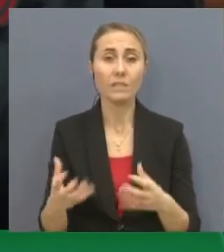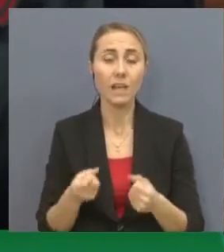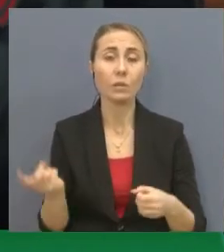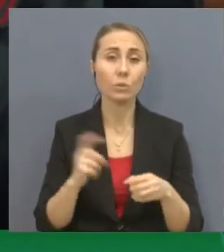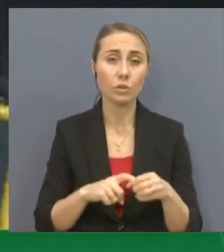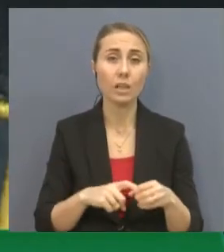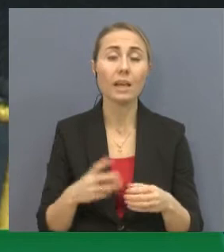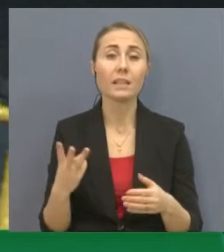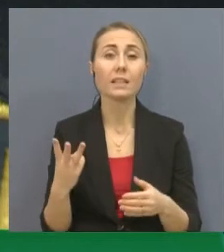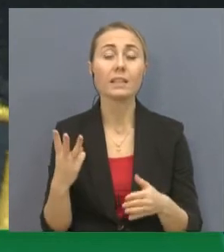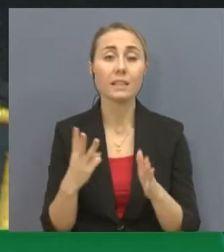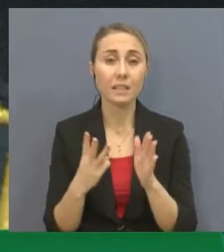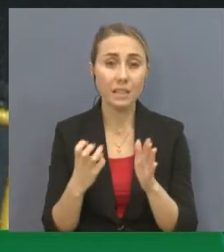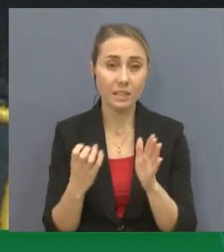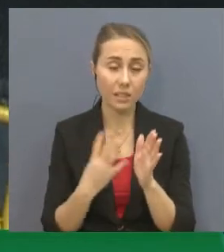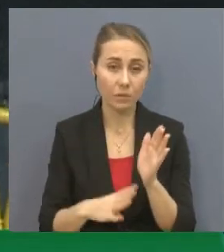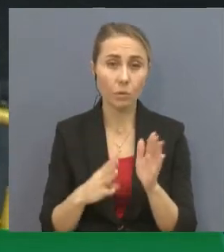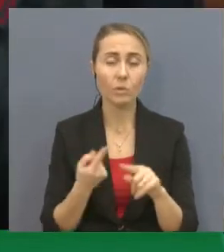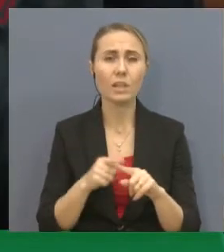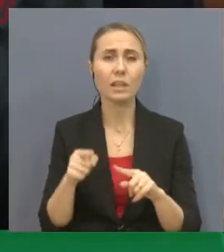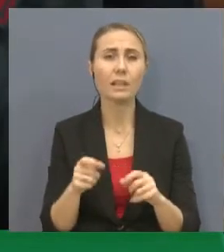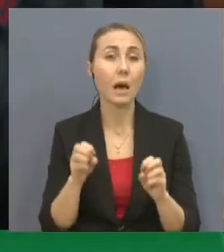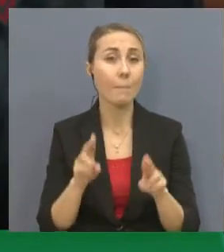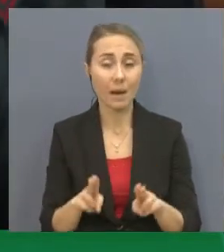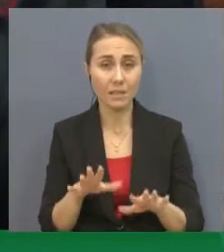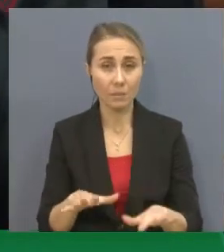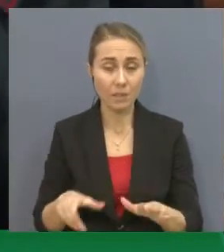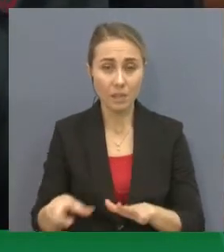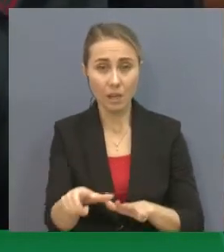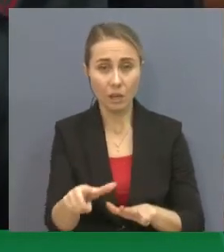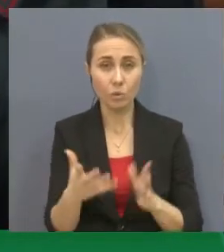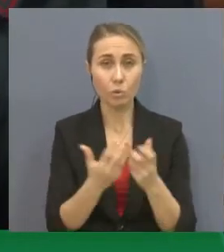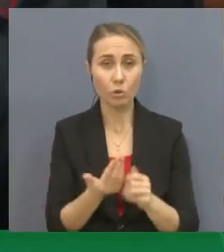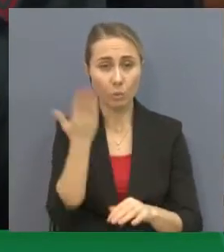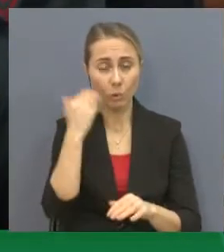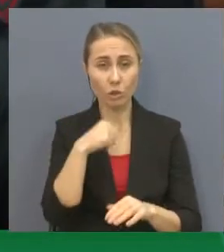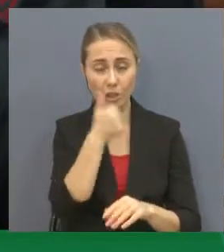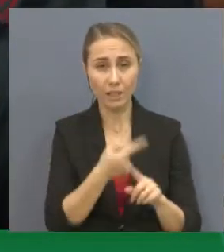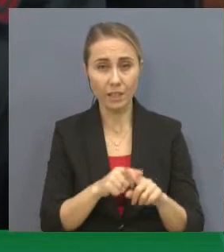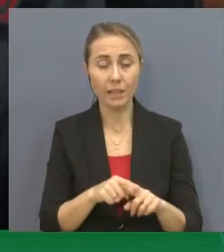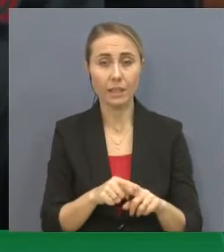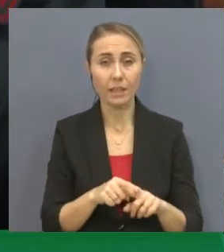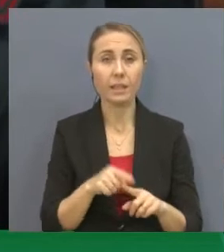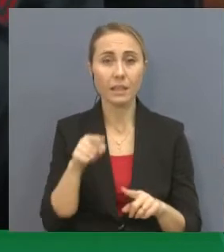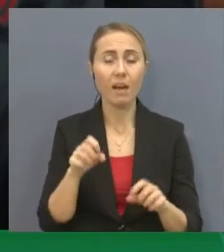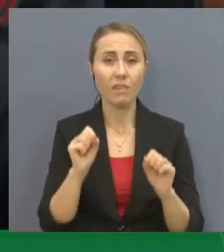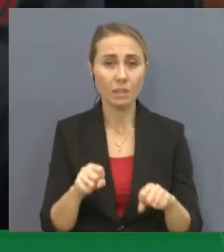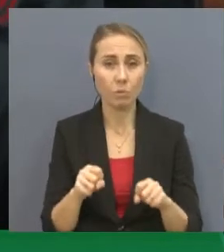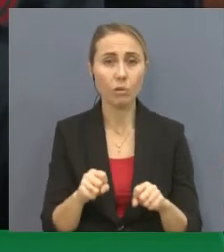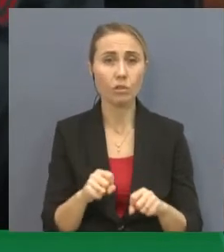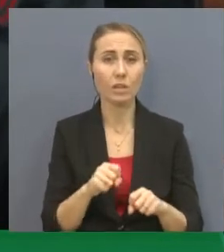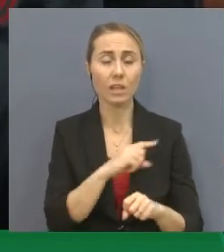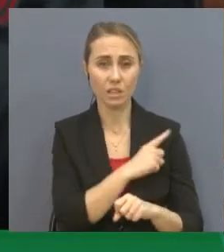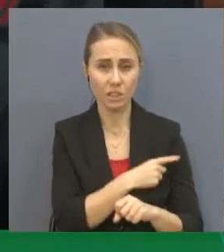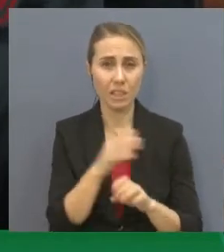снега за массивных участков это печатному прошлых лет на которых возможны 372